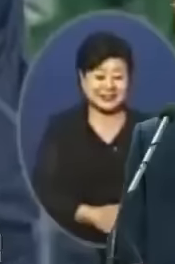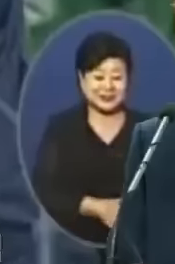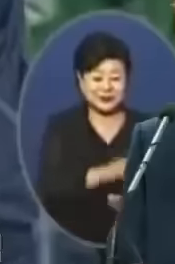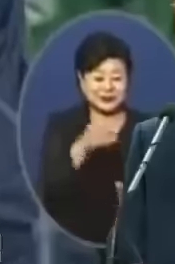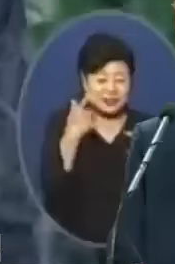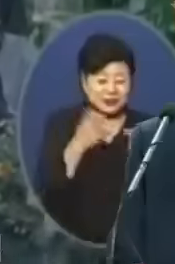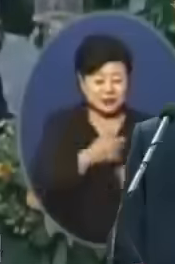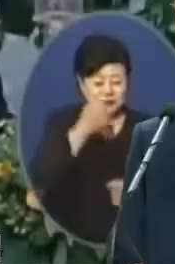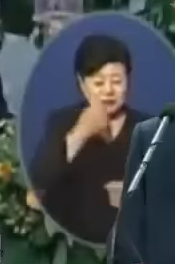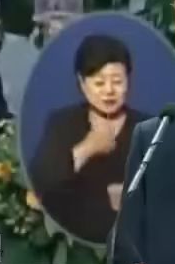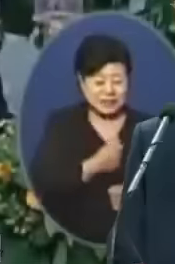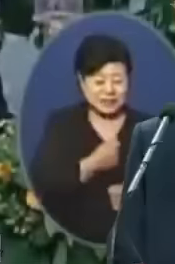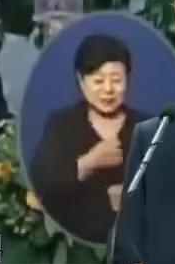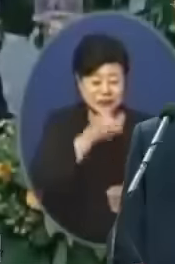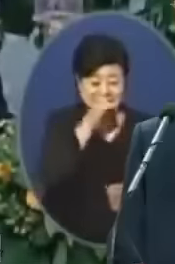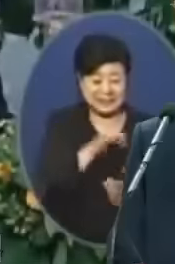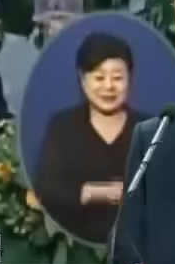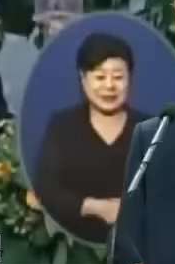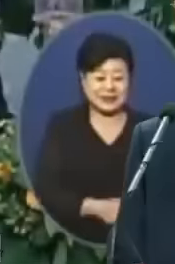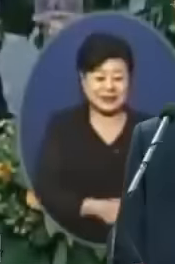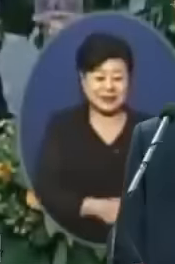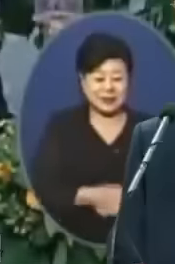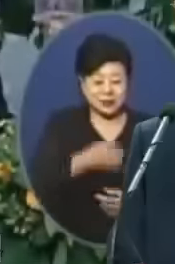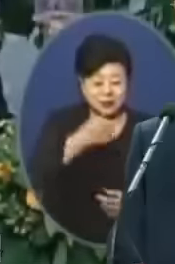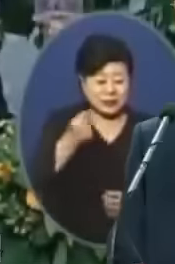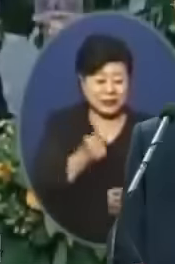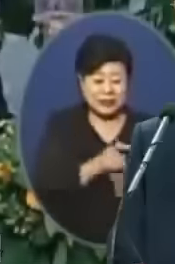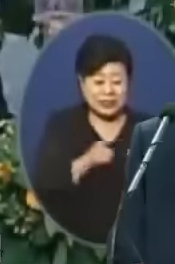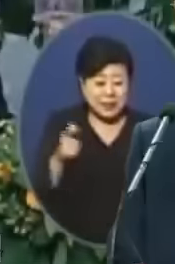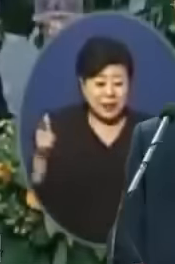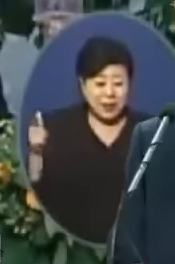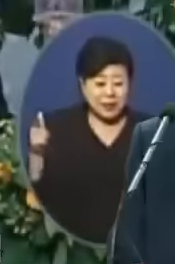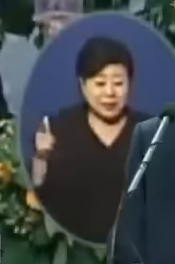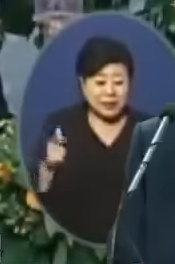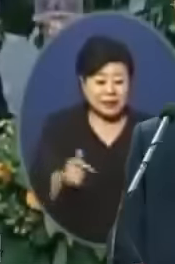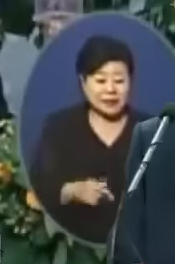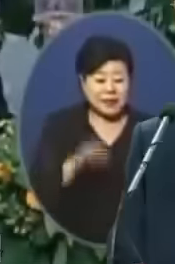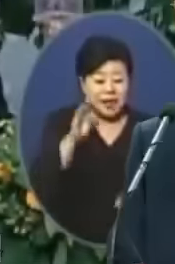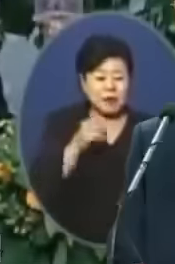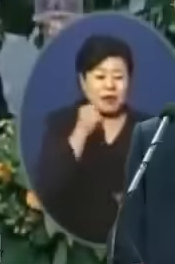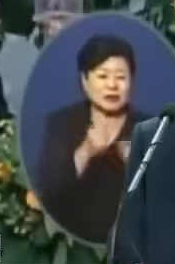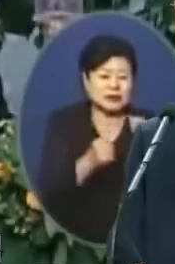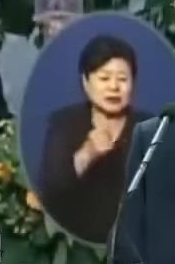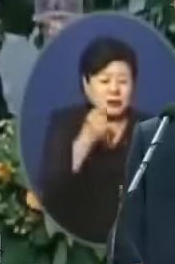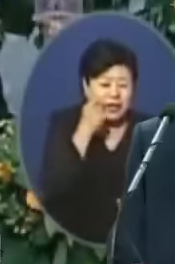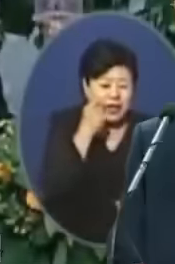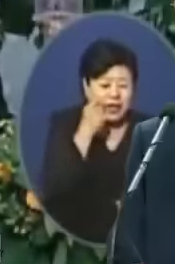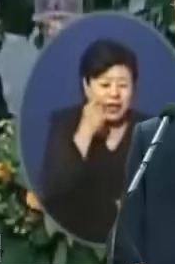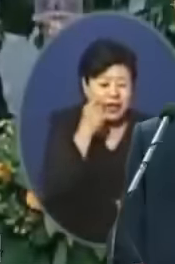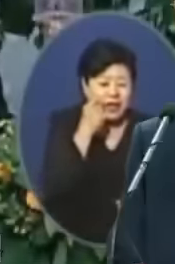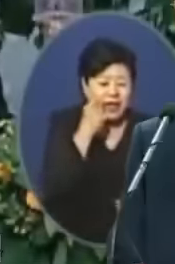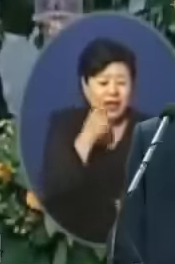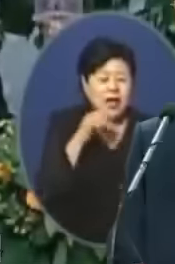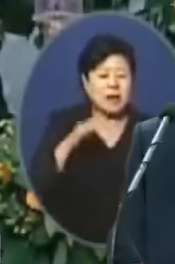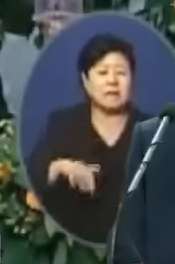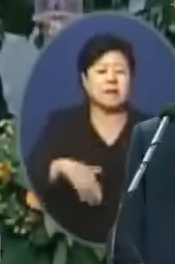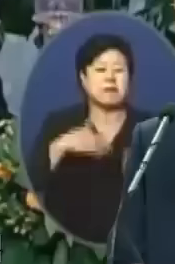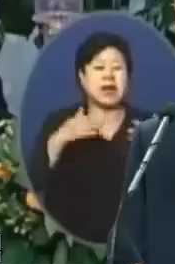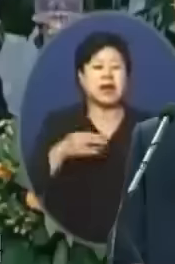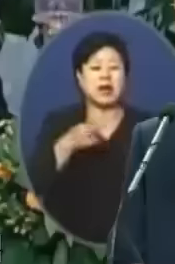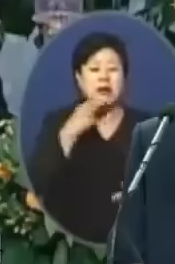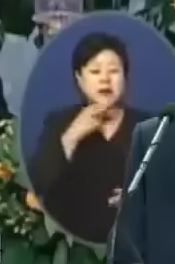우리는 언제나 꿈을 품고 살아야 돼요. 꿈을 품지 않으면 앞으로 전진하지 못합니다. 아무리 바람이 없는